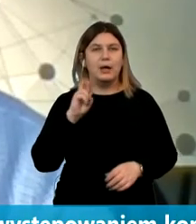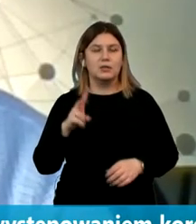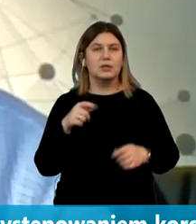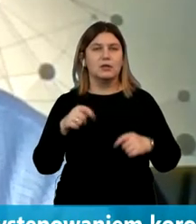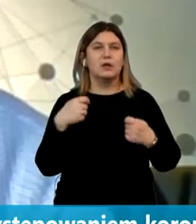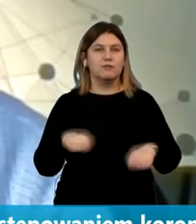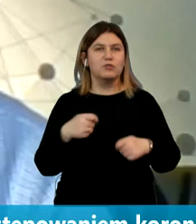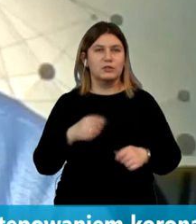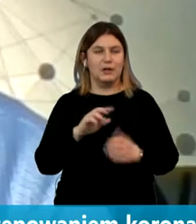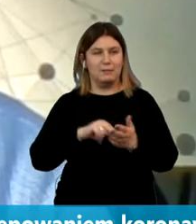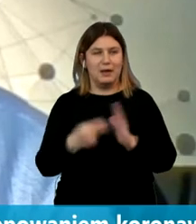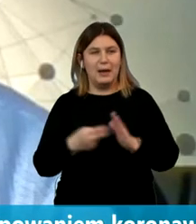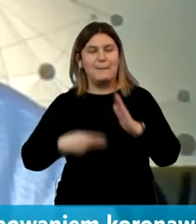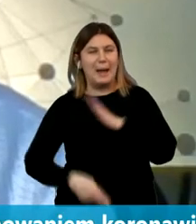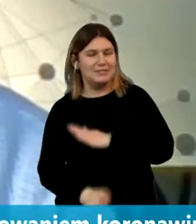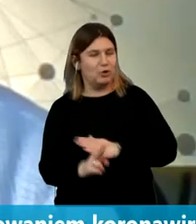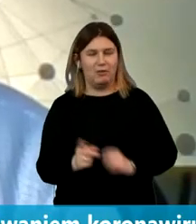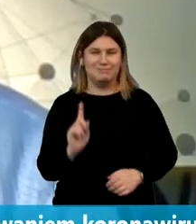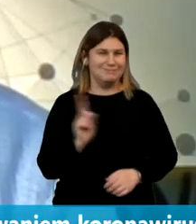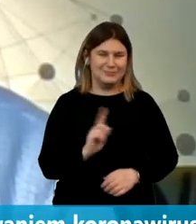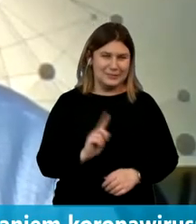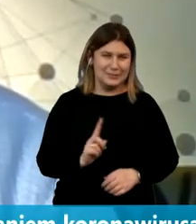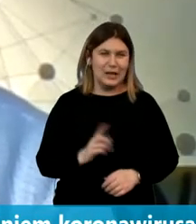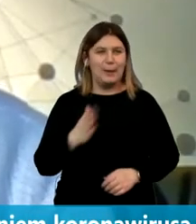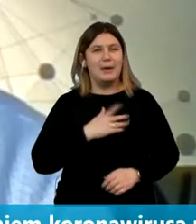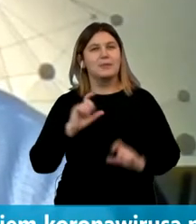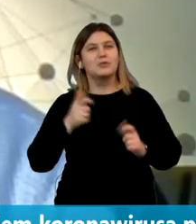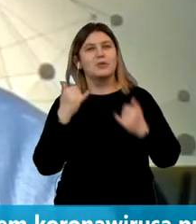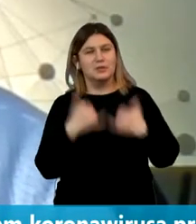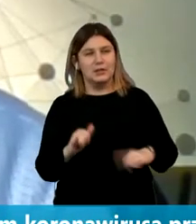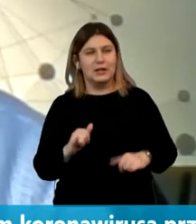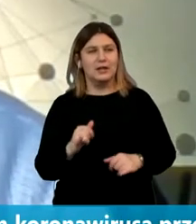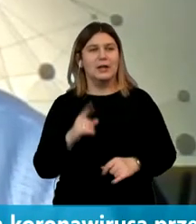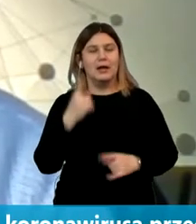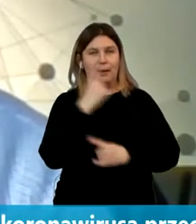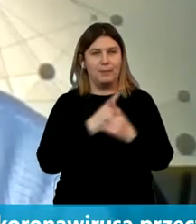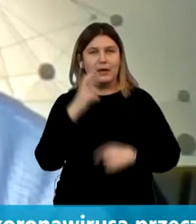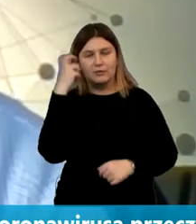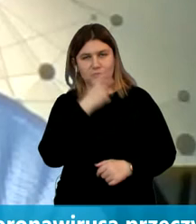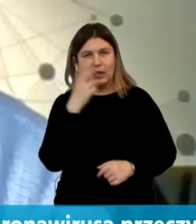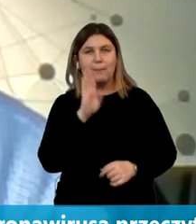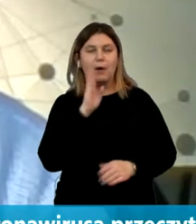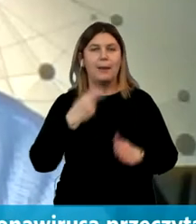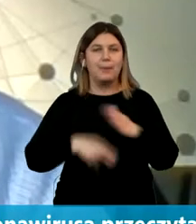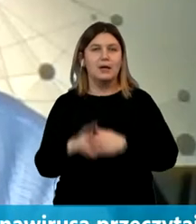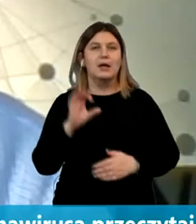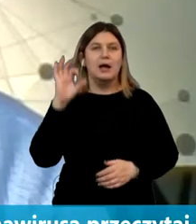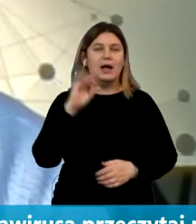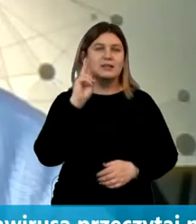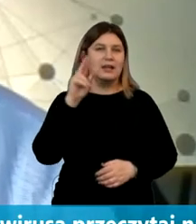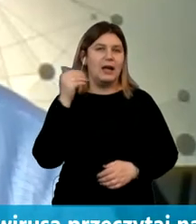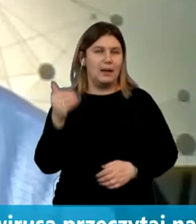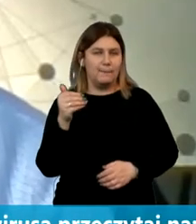jest metro. Nie, panie Patryku, natomiast mamy coś innego i myślę, że prawie równie ciekawego jak metro, to jest Szczecińska Kolej